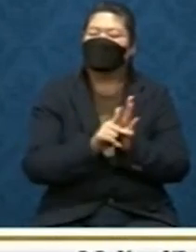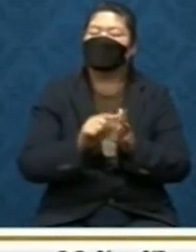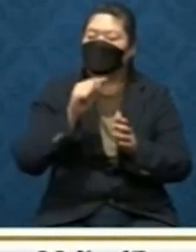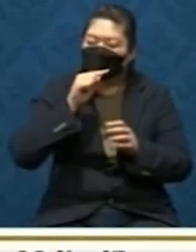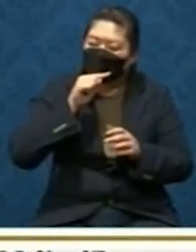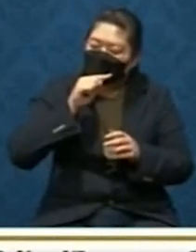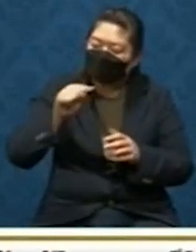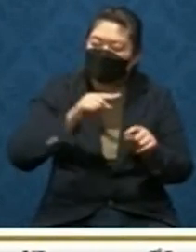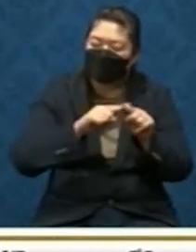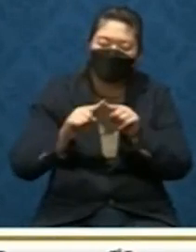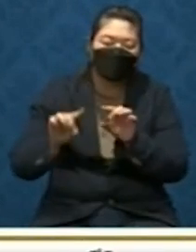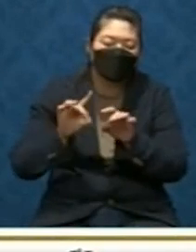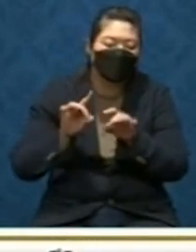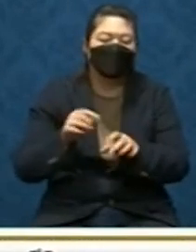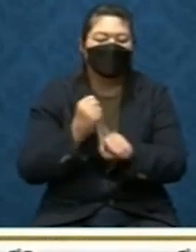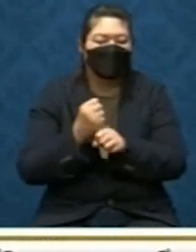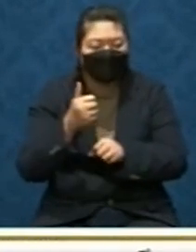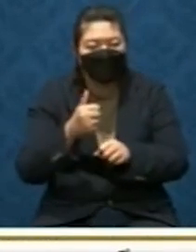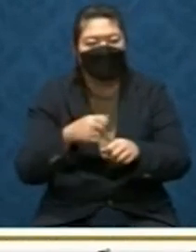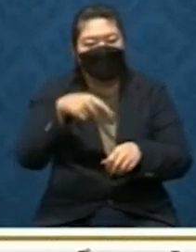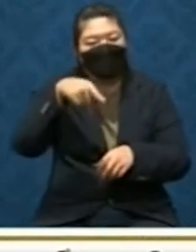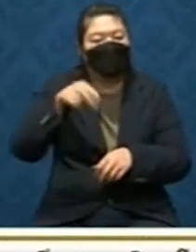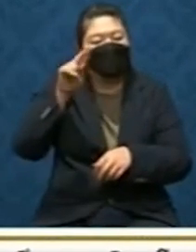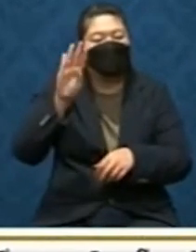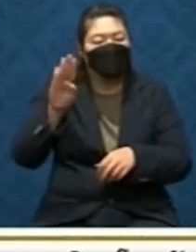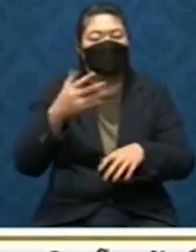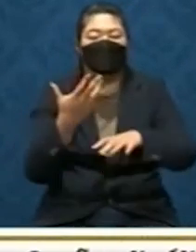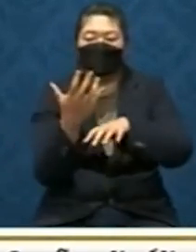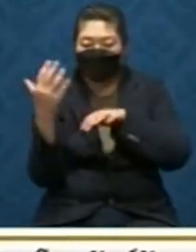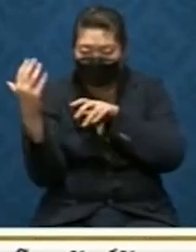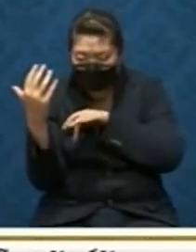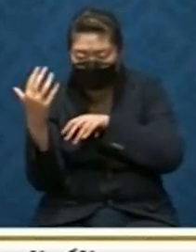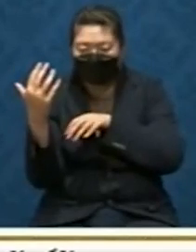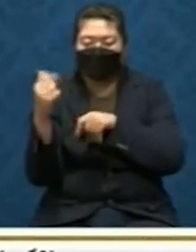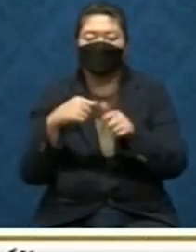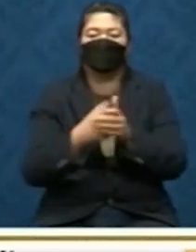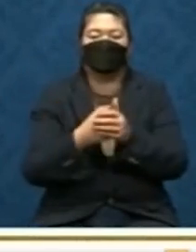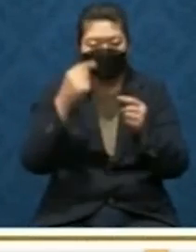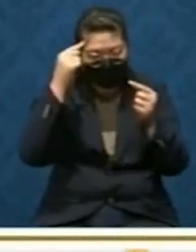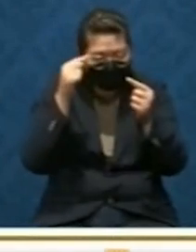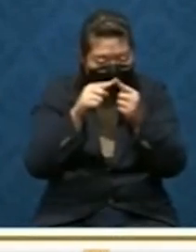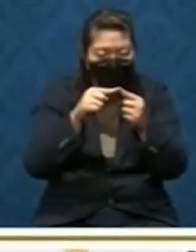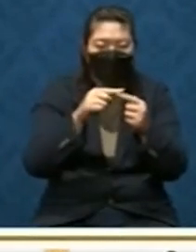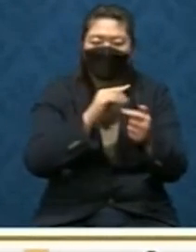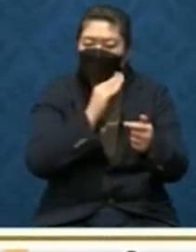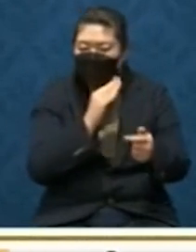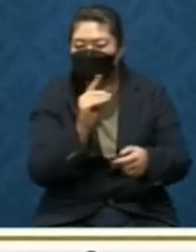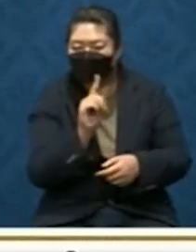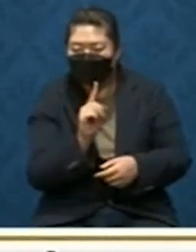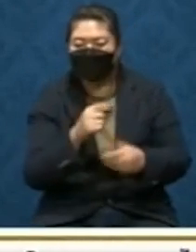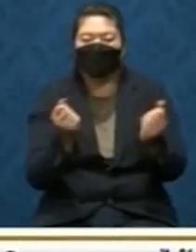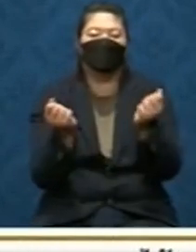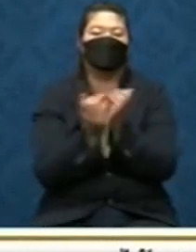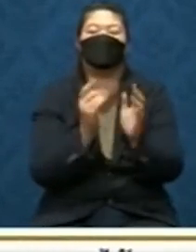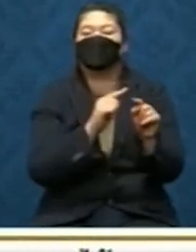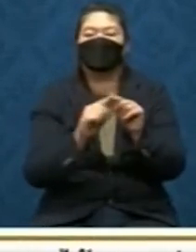หมดพ.ร.บคอมพิวเตอร์ที่ต้องพิสูจน์ให้ได้ว่ามีเจตนาความเท็จแล้วก็ทำให้เกิดความเสียหาย